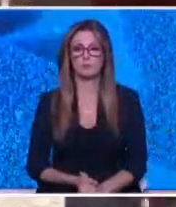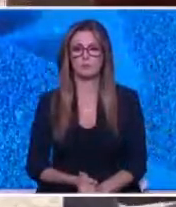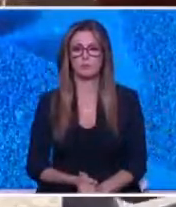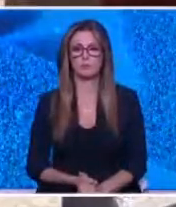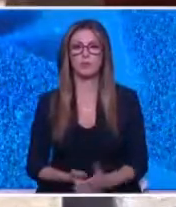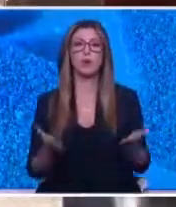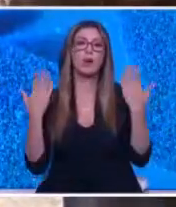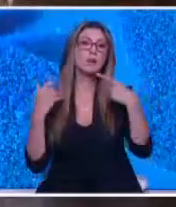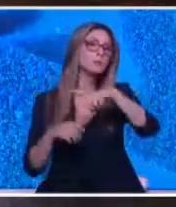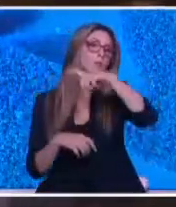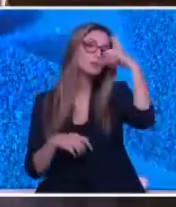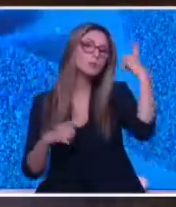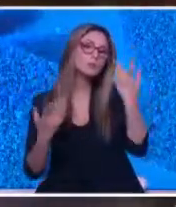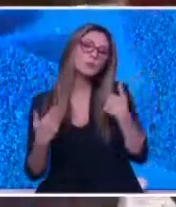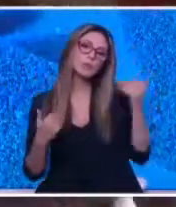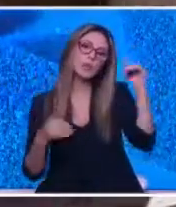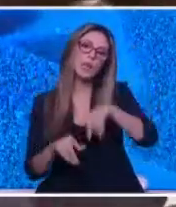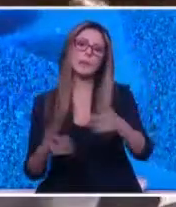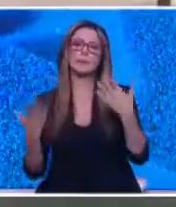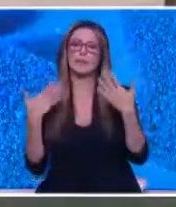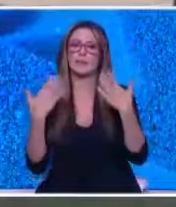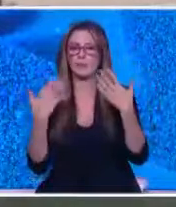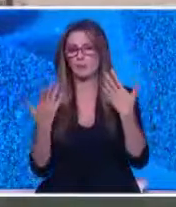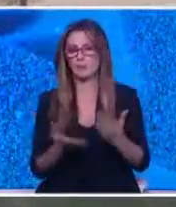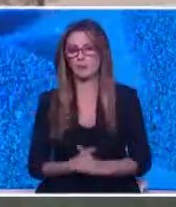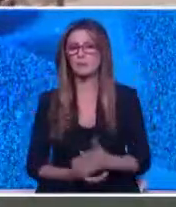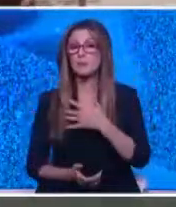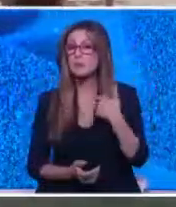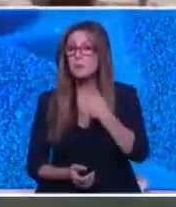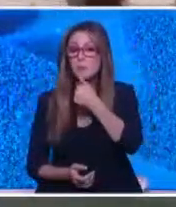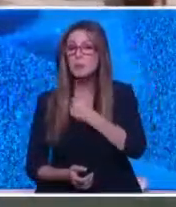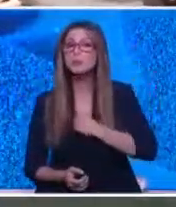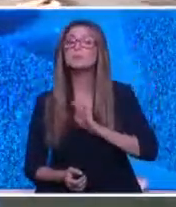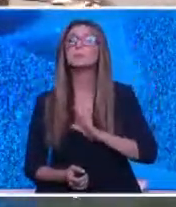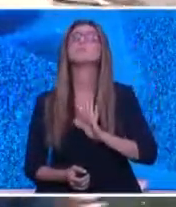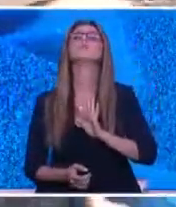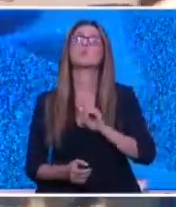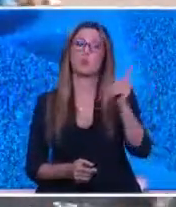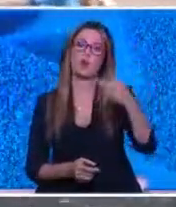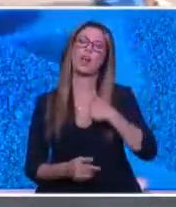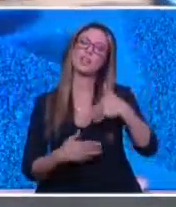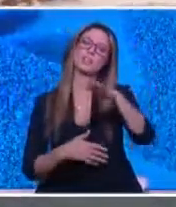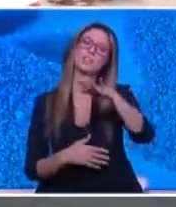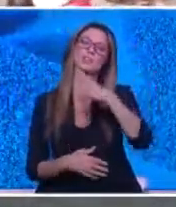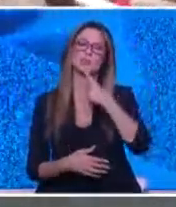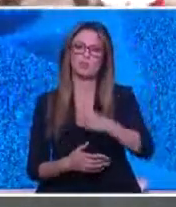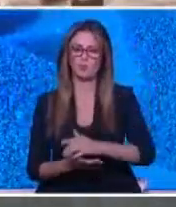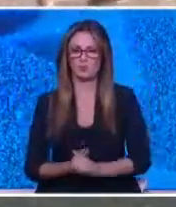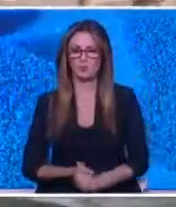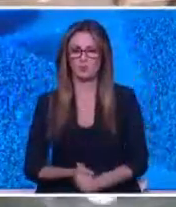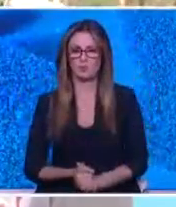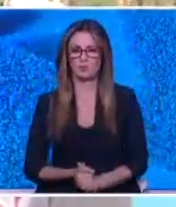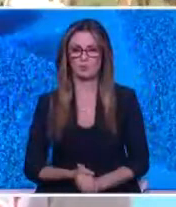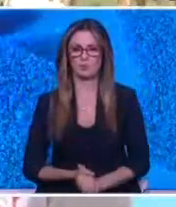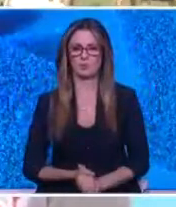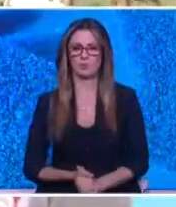Hava sıcak oluyor, geliyoruz burada serinleniyoruz. Peki annen baban kızmıyor mu? Yok, onlar bizi gönderiyorlar. İyi yüzüyorum diyenler zaten boğuluyor